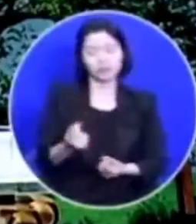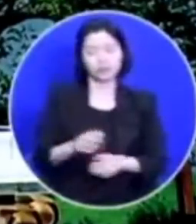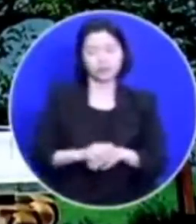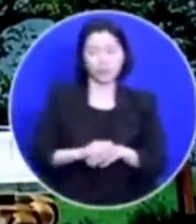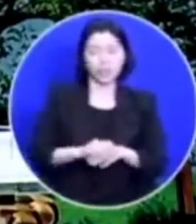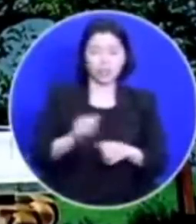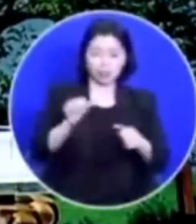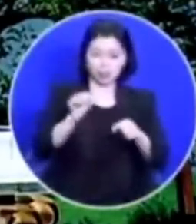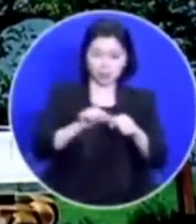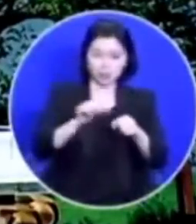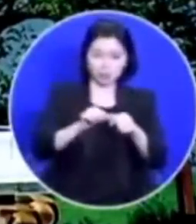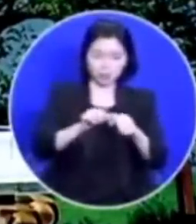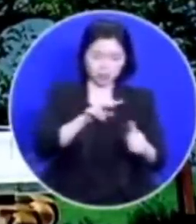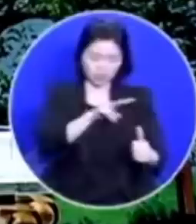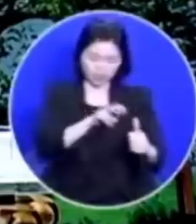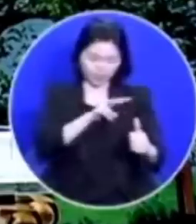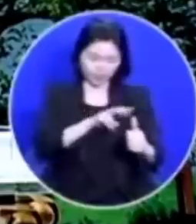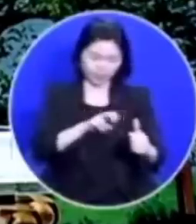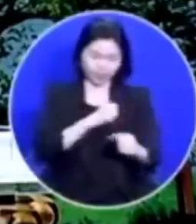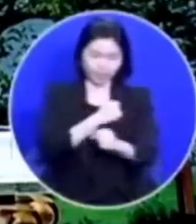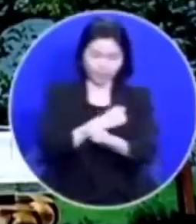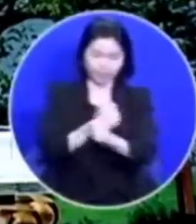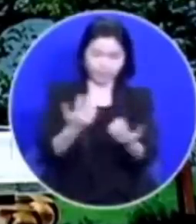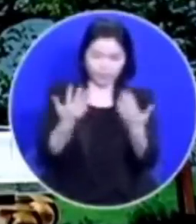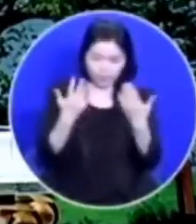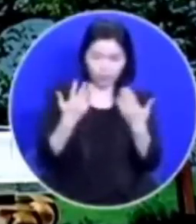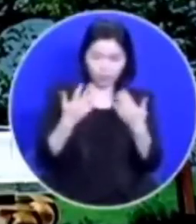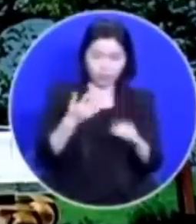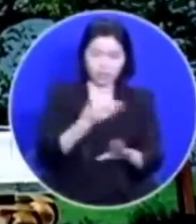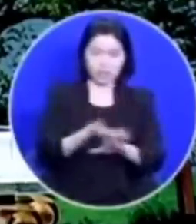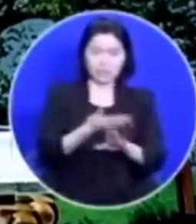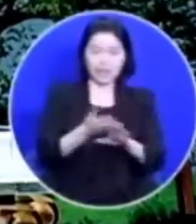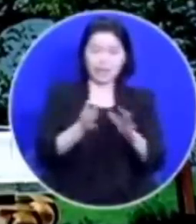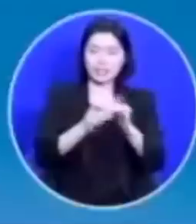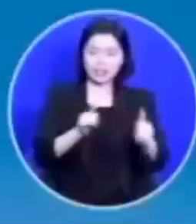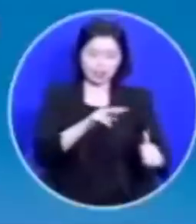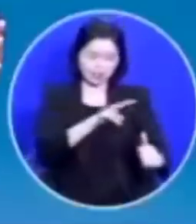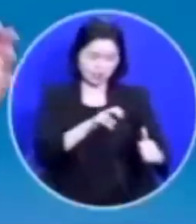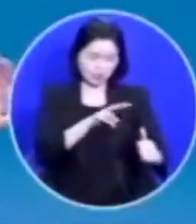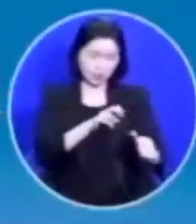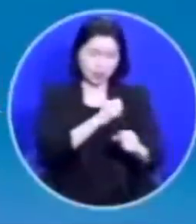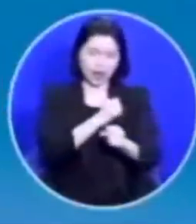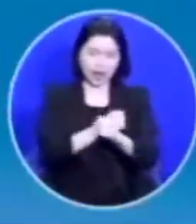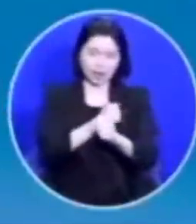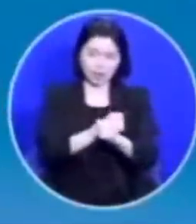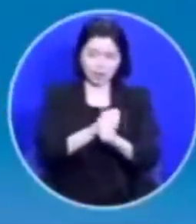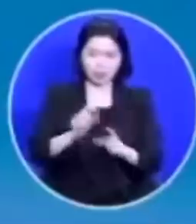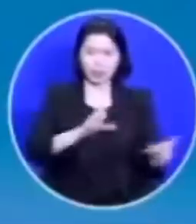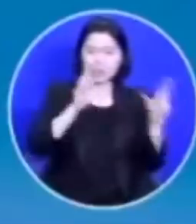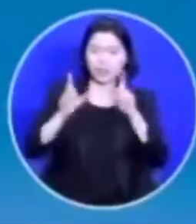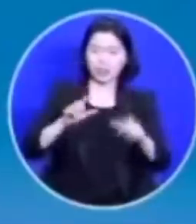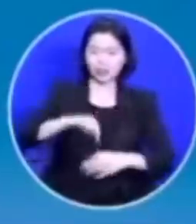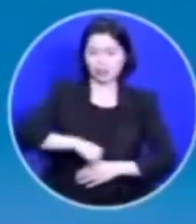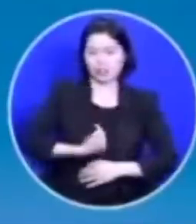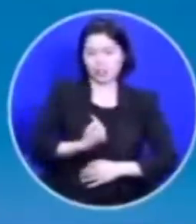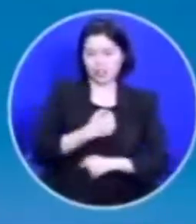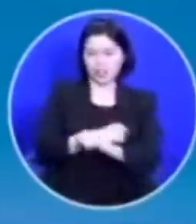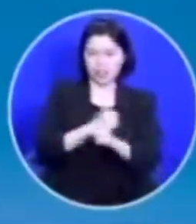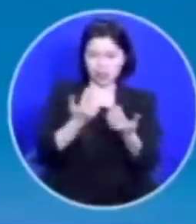증거의 과목이 있다고 그랬습니다 남을 미워하며 사는 것은 사실 자기가 감옥에 갇혀 사는 거죠